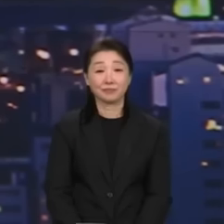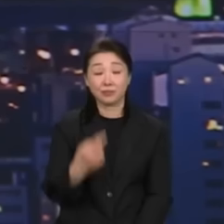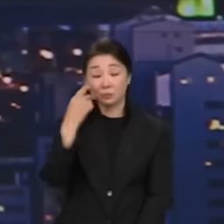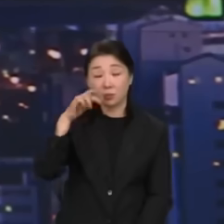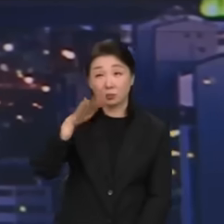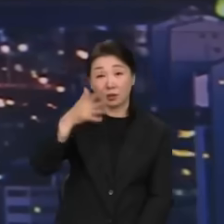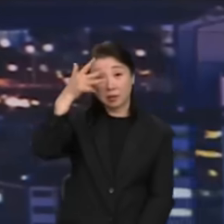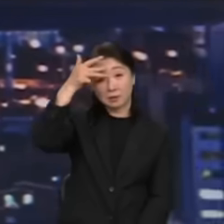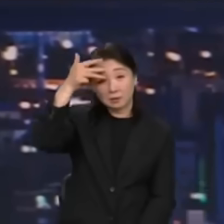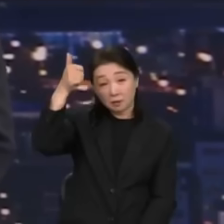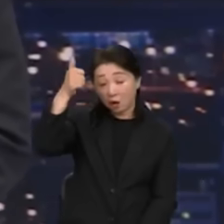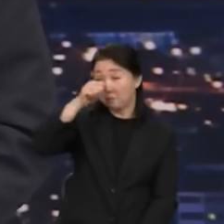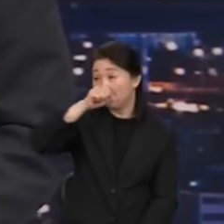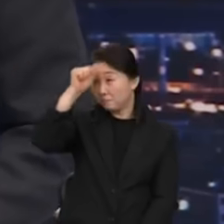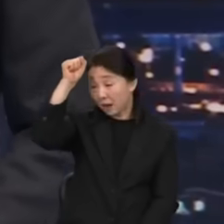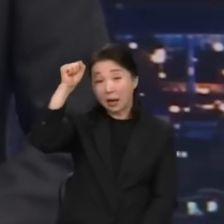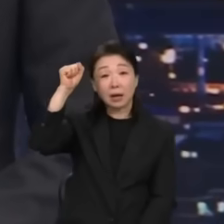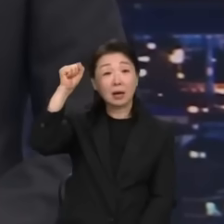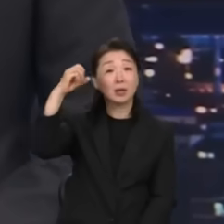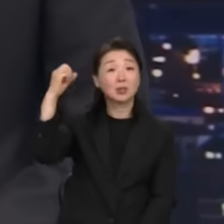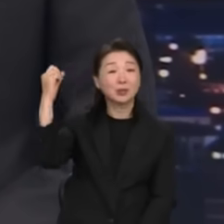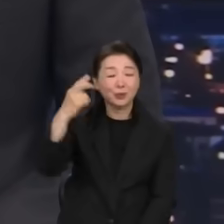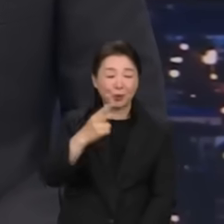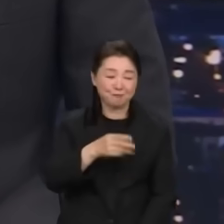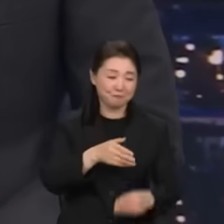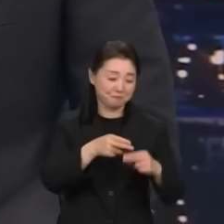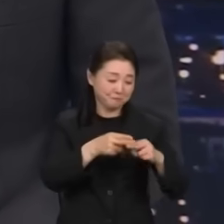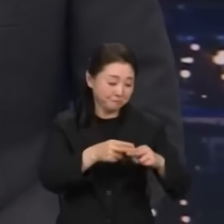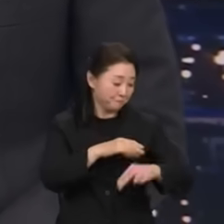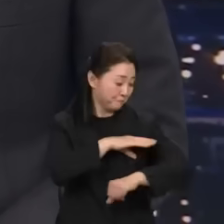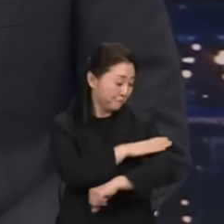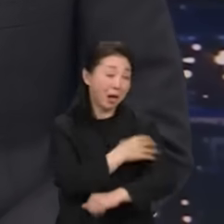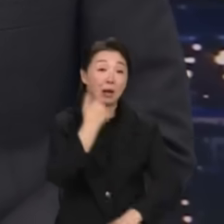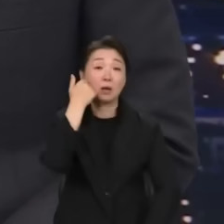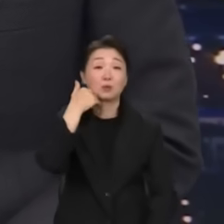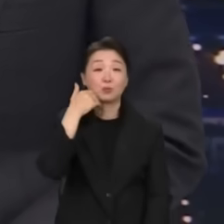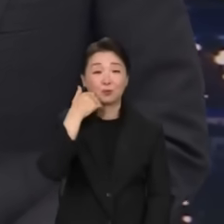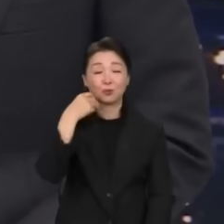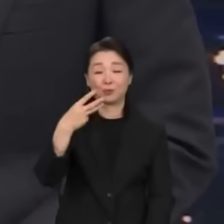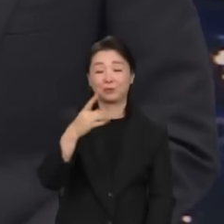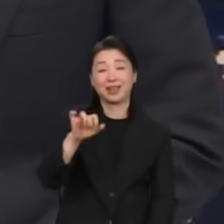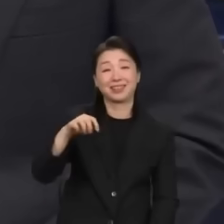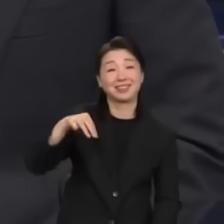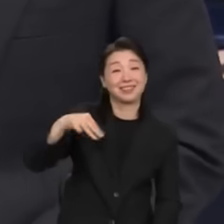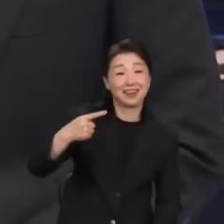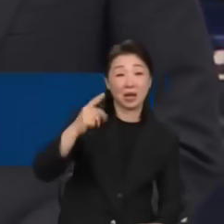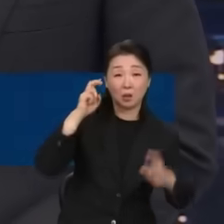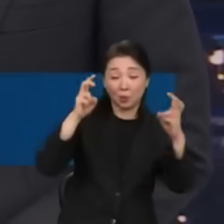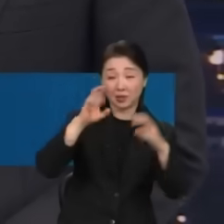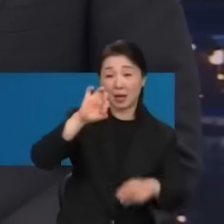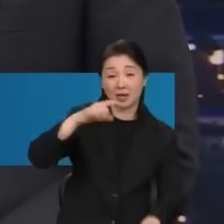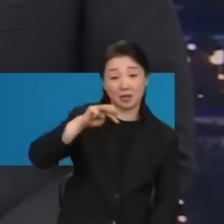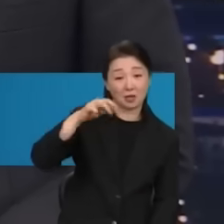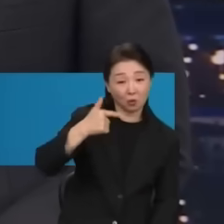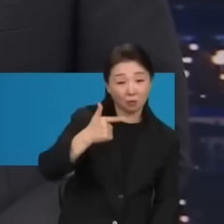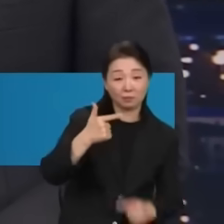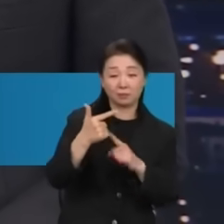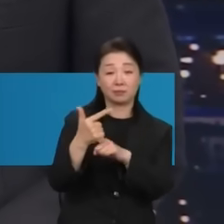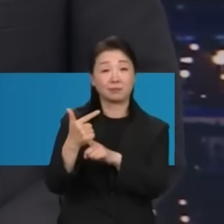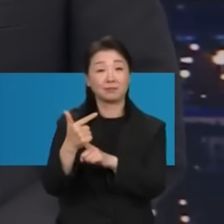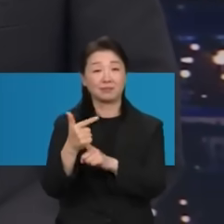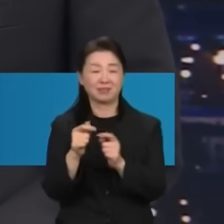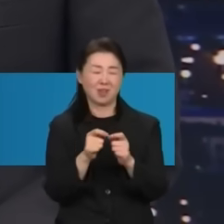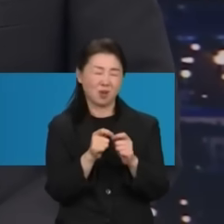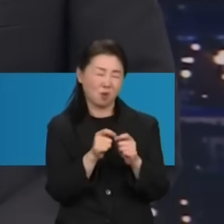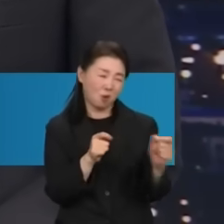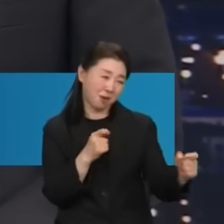네, 미국에선 트럼프의 당선과 함께 실세 중에 실세로 떠오른 사람이 바로 테슬라의 일론 머스크입니다. 반면에 머스크와 오랜